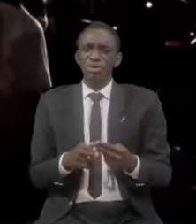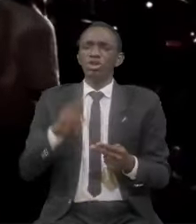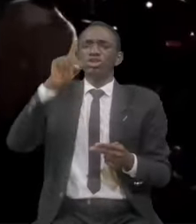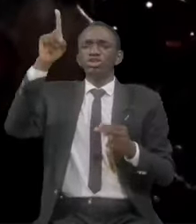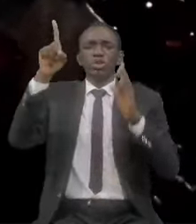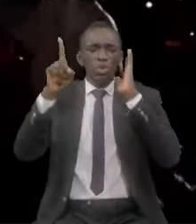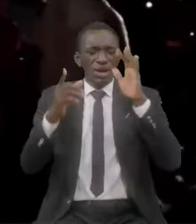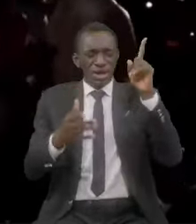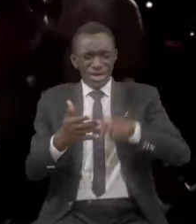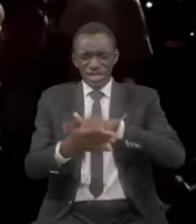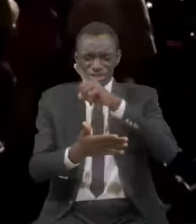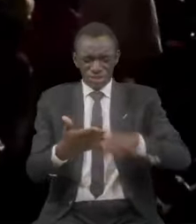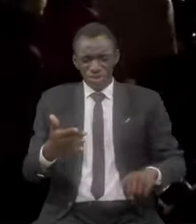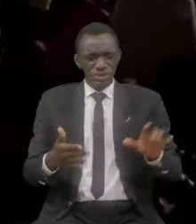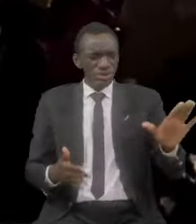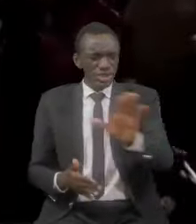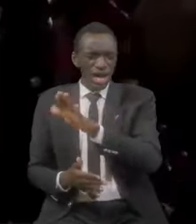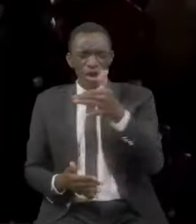Annule leur condamnation.